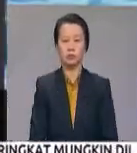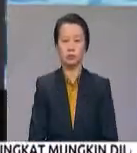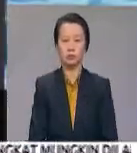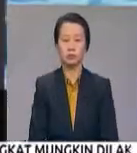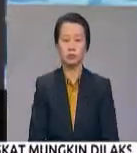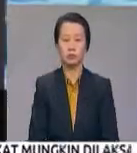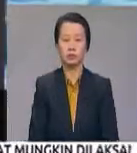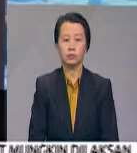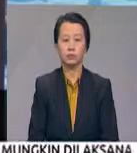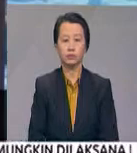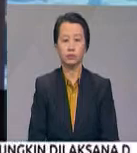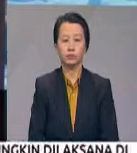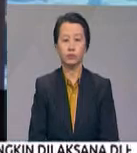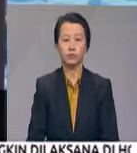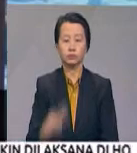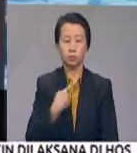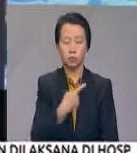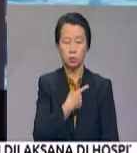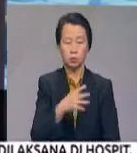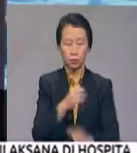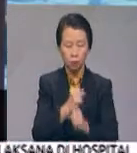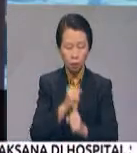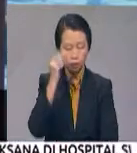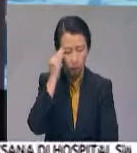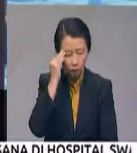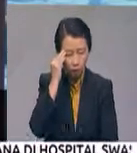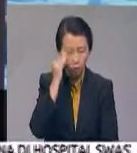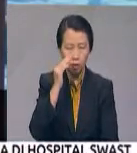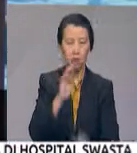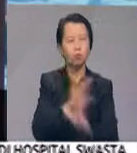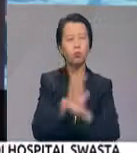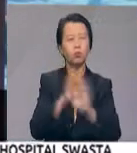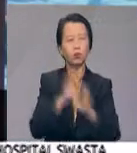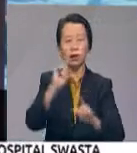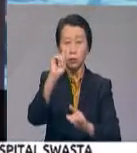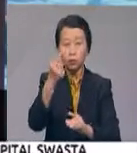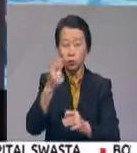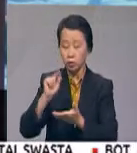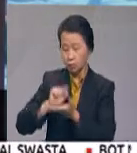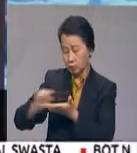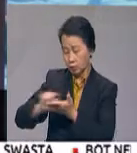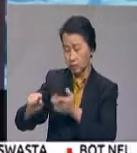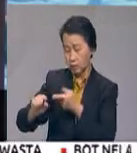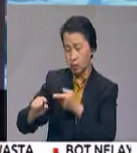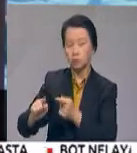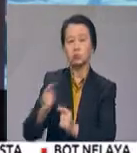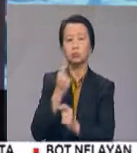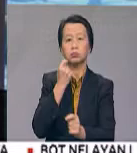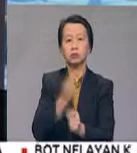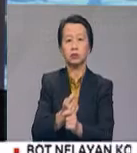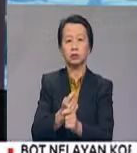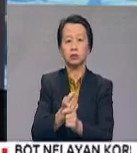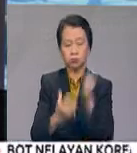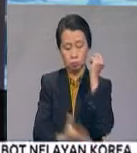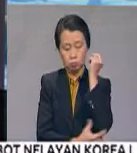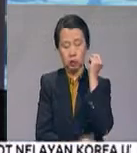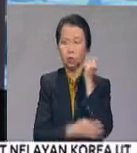hidup kita dapati bahawa bukan saja pendapatan yang menentukan